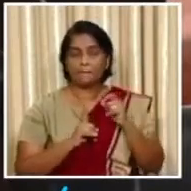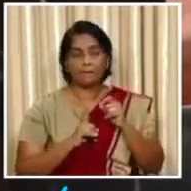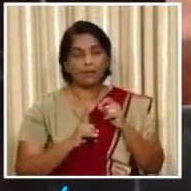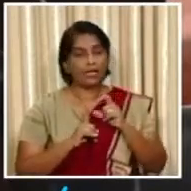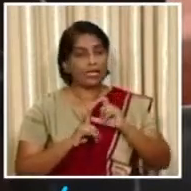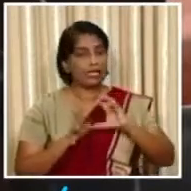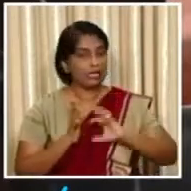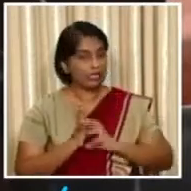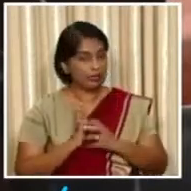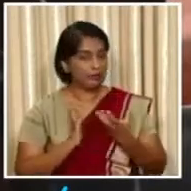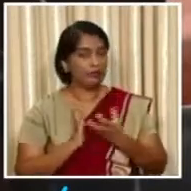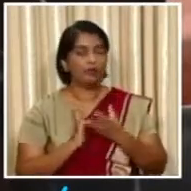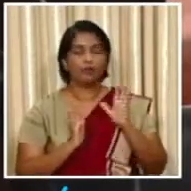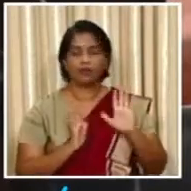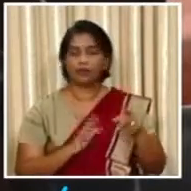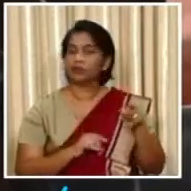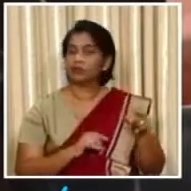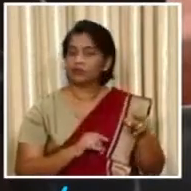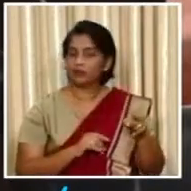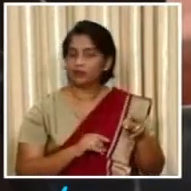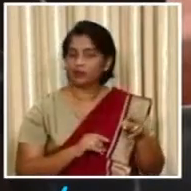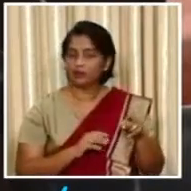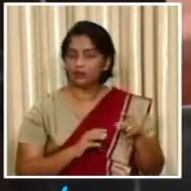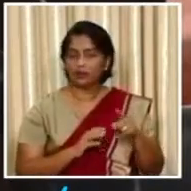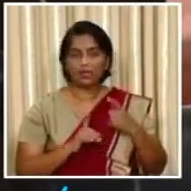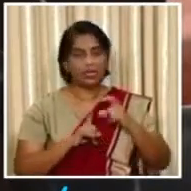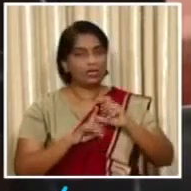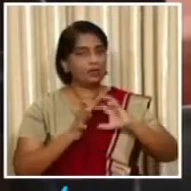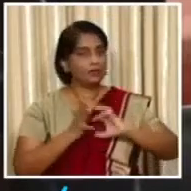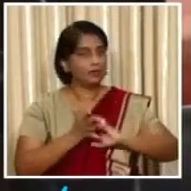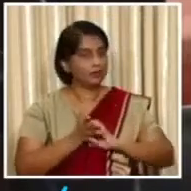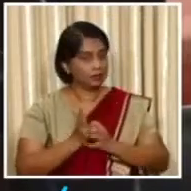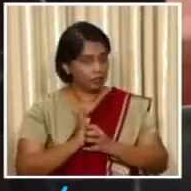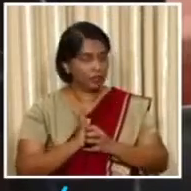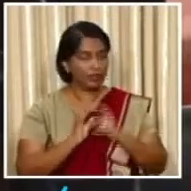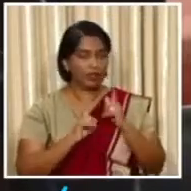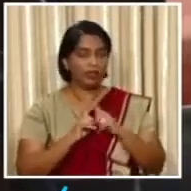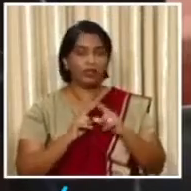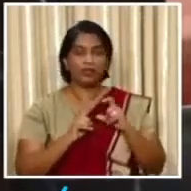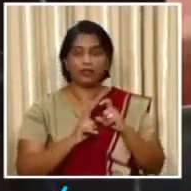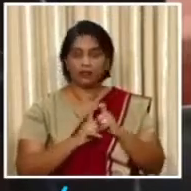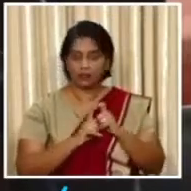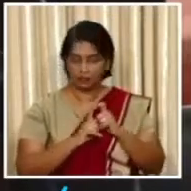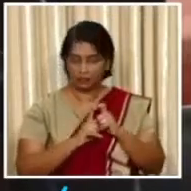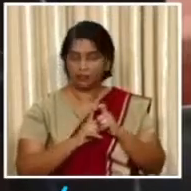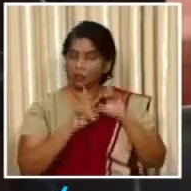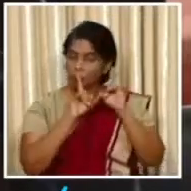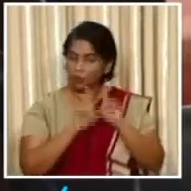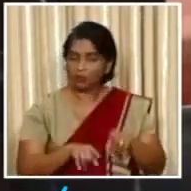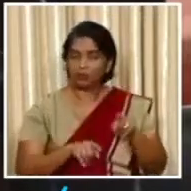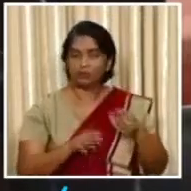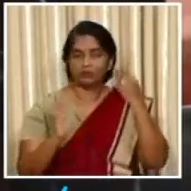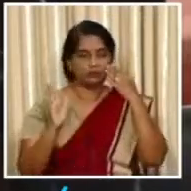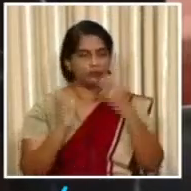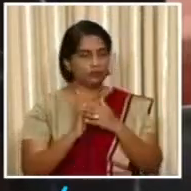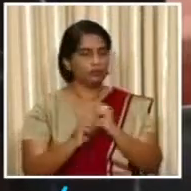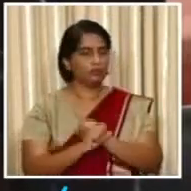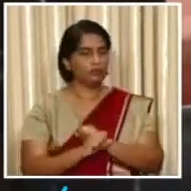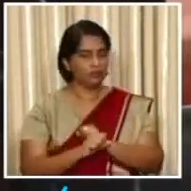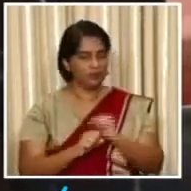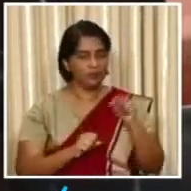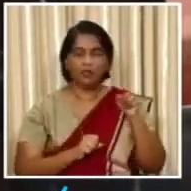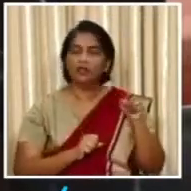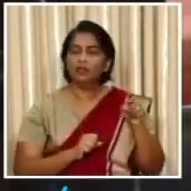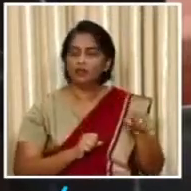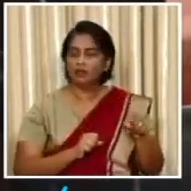கல்வி டிப்ளோமா பெற்றவர்கள் அந்த பரீட்சையிலே சித்தி அடைந்திருந்தாலும் நேர்முக பரீட்சையிலே அவர்கள்